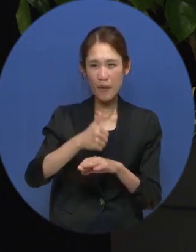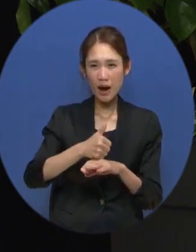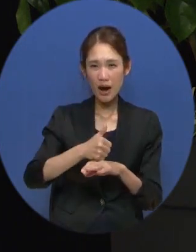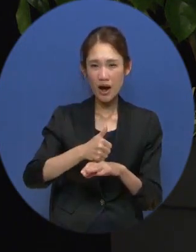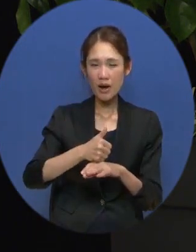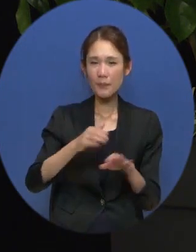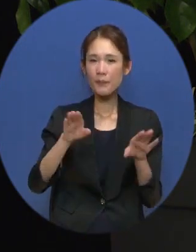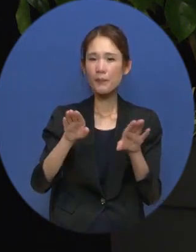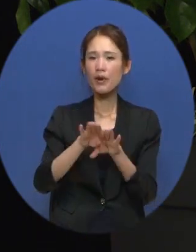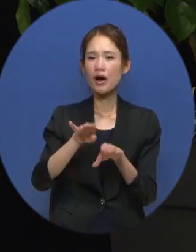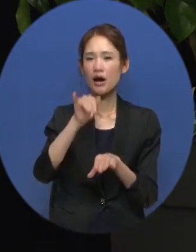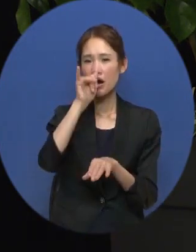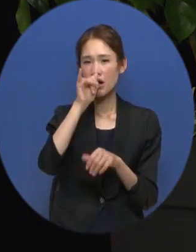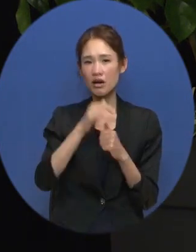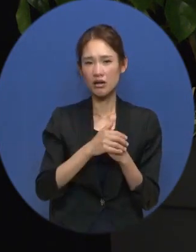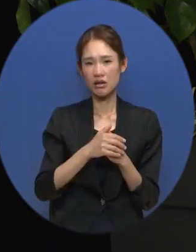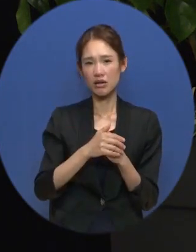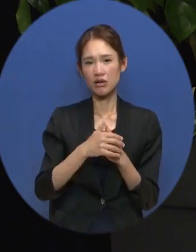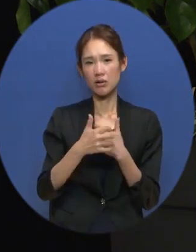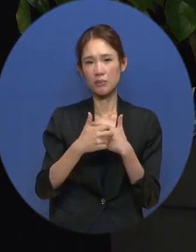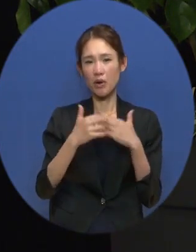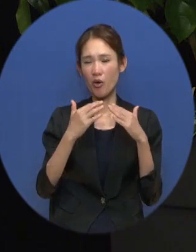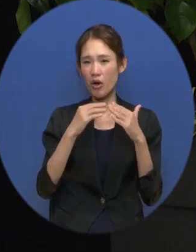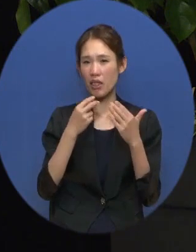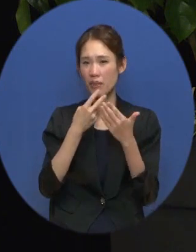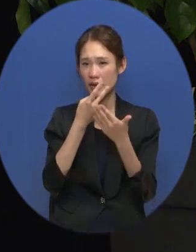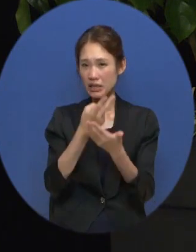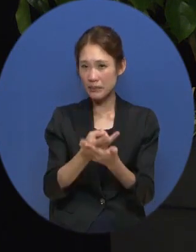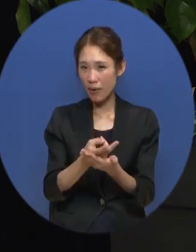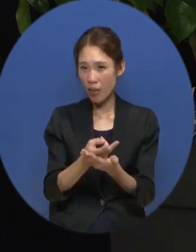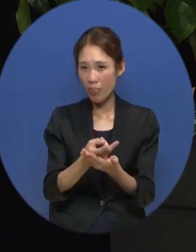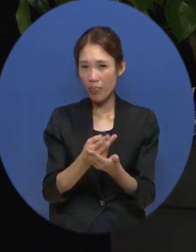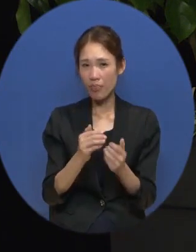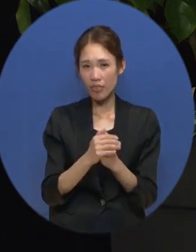경우가 있어요. 그 병원에 뭐 입원을